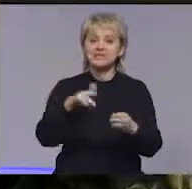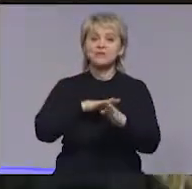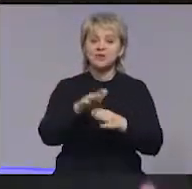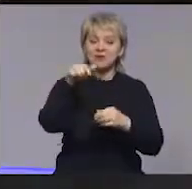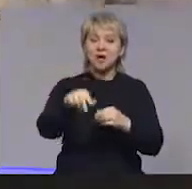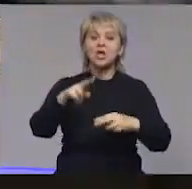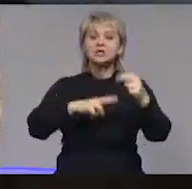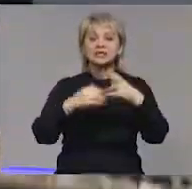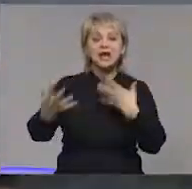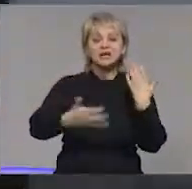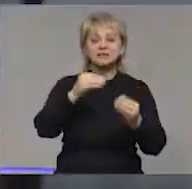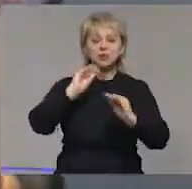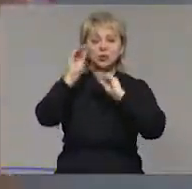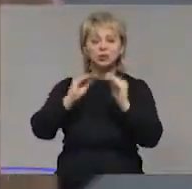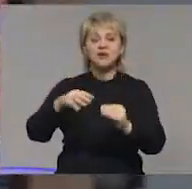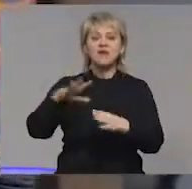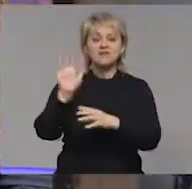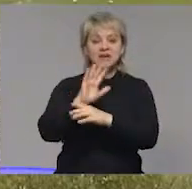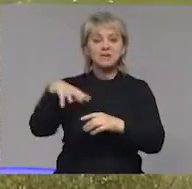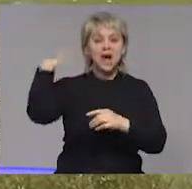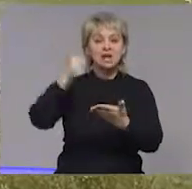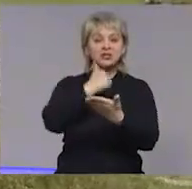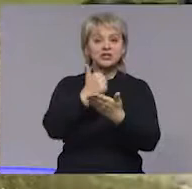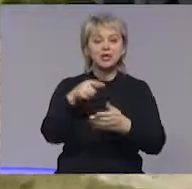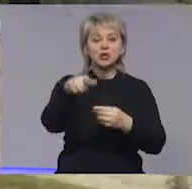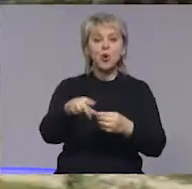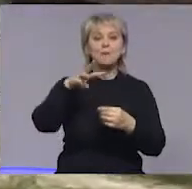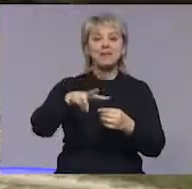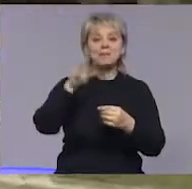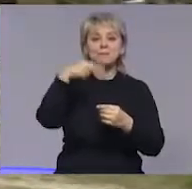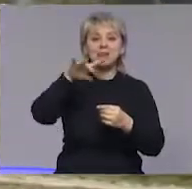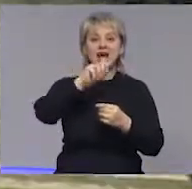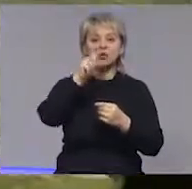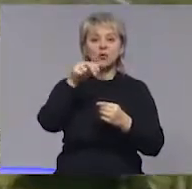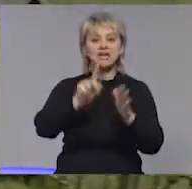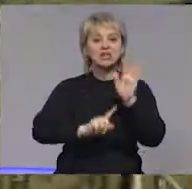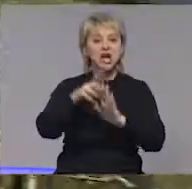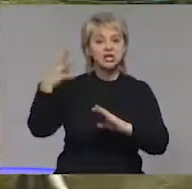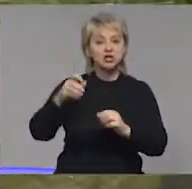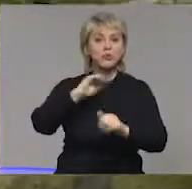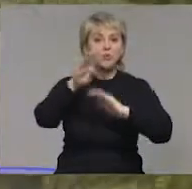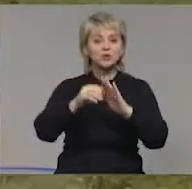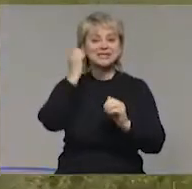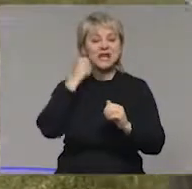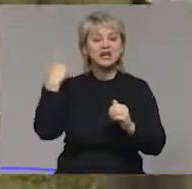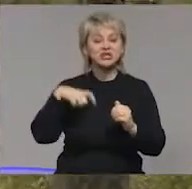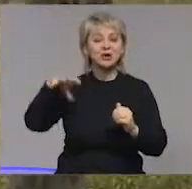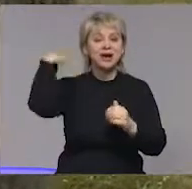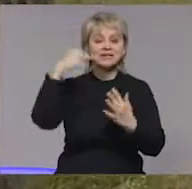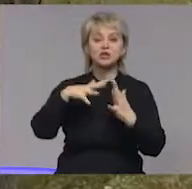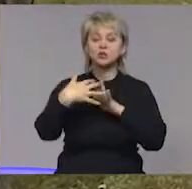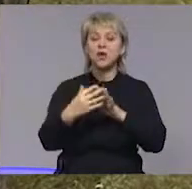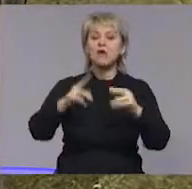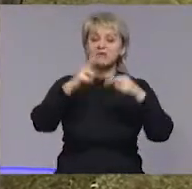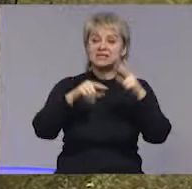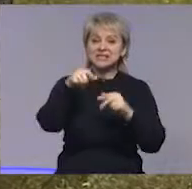строители, разбирают декорации фильма «Атаман». Сериал о легендарном Матвее Платове начали снимать здесь, под Старочеркасской. Казачью станицу